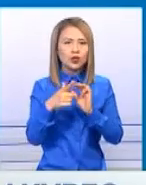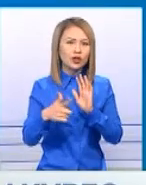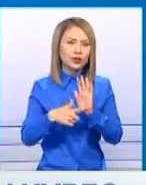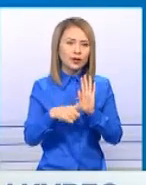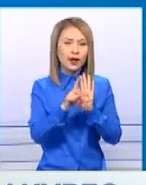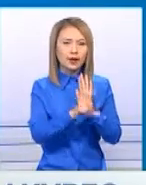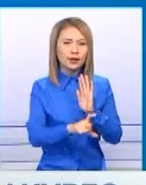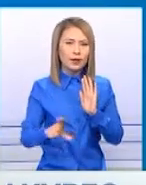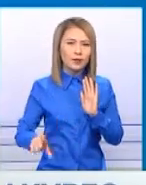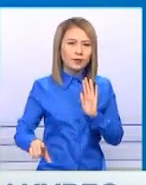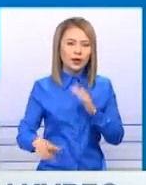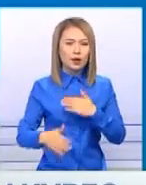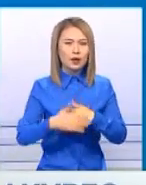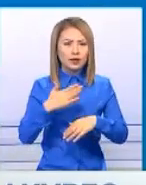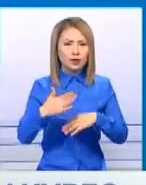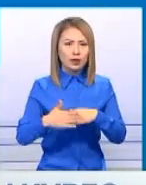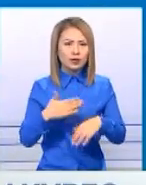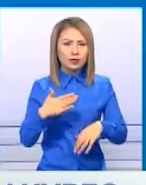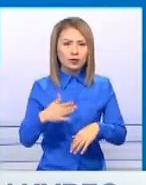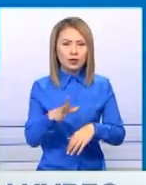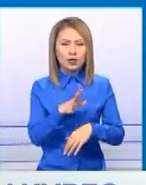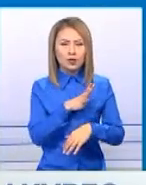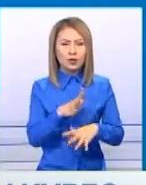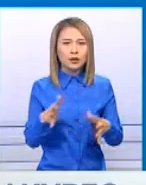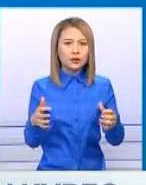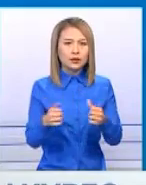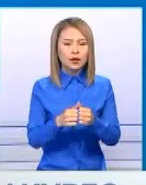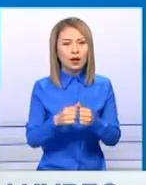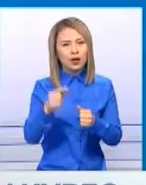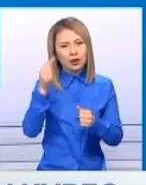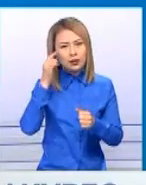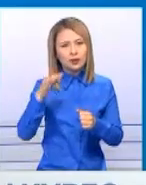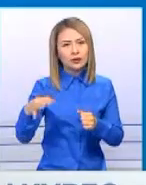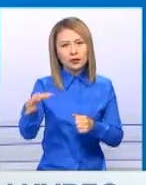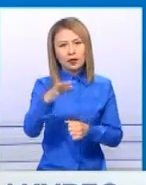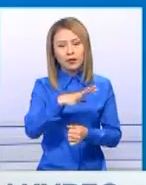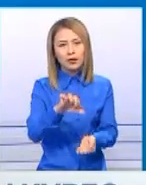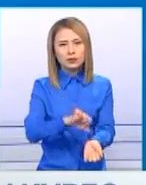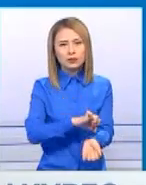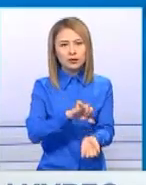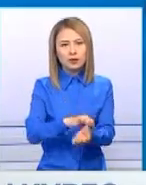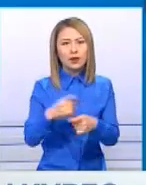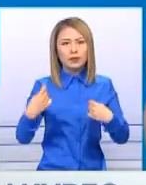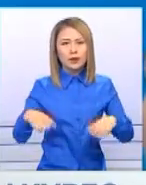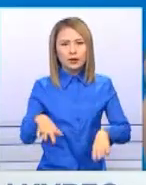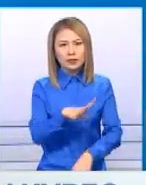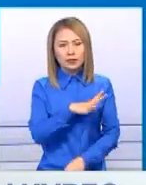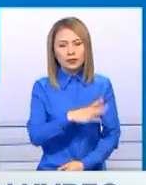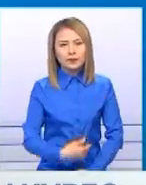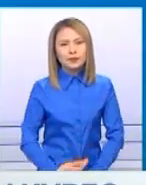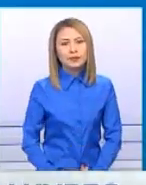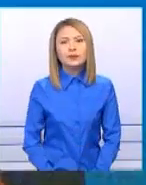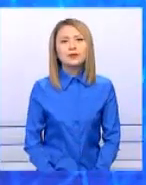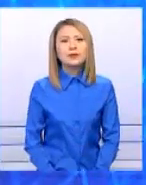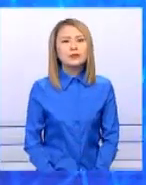адамды жауапқа тарттық. Олар Қырғызстан арқылы біздің территорияға героинді алып келіп жүрген.